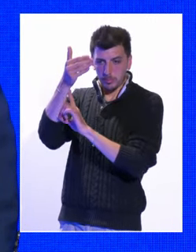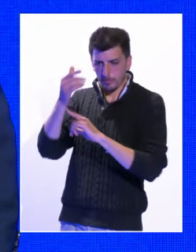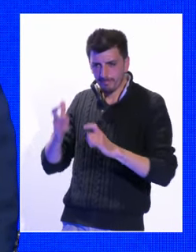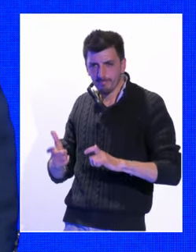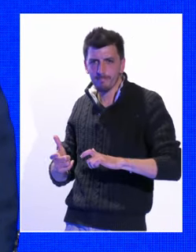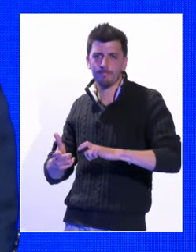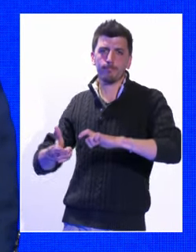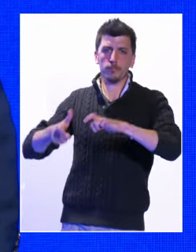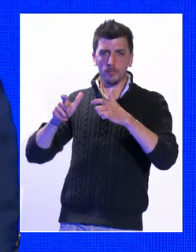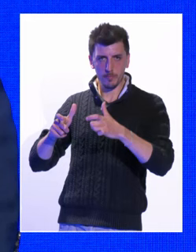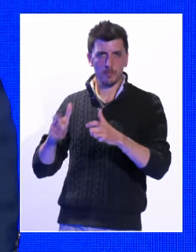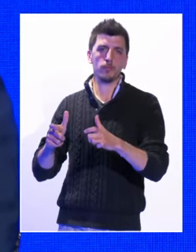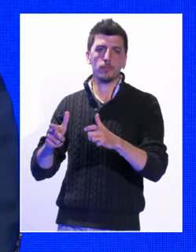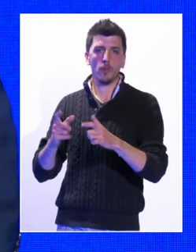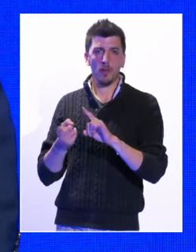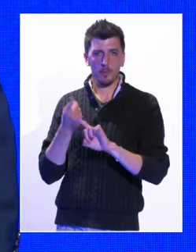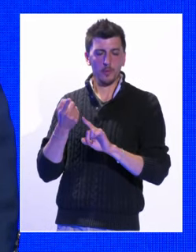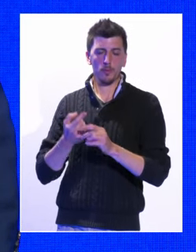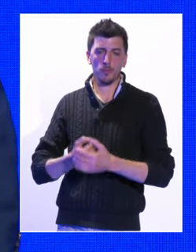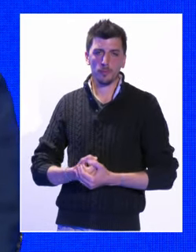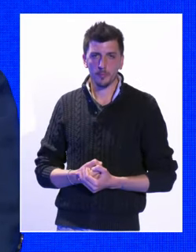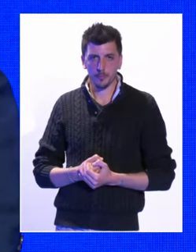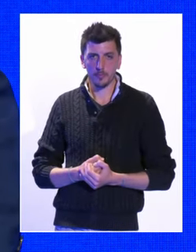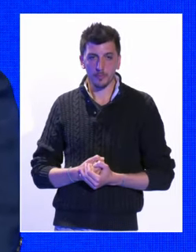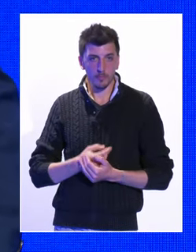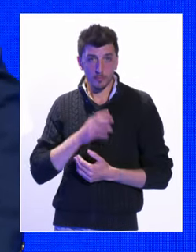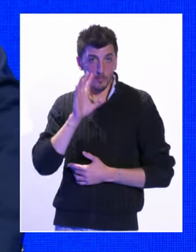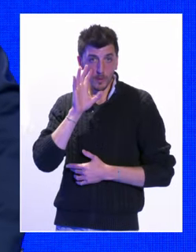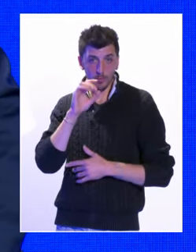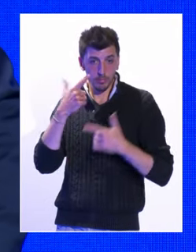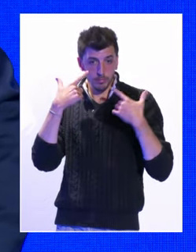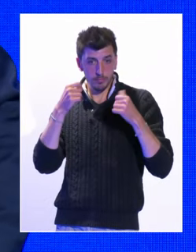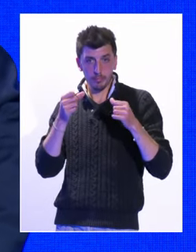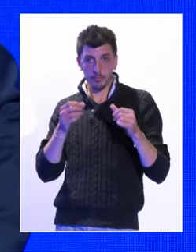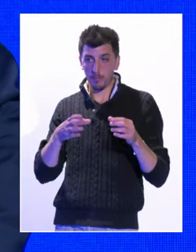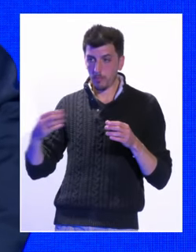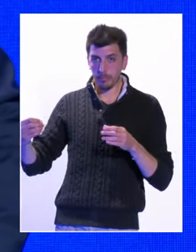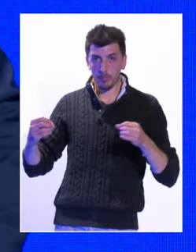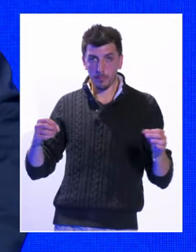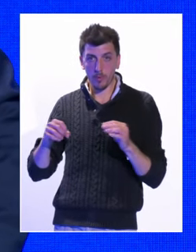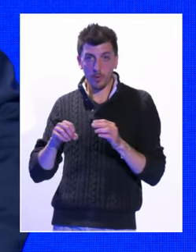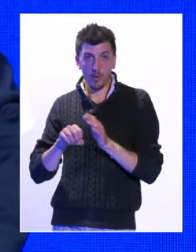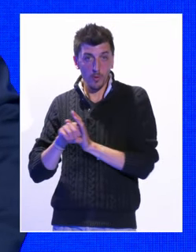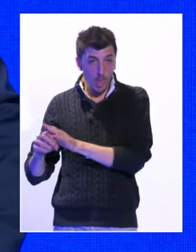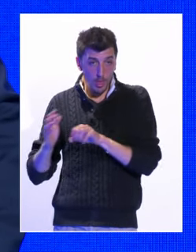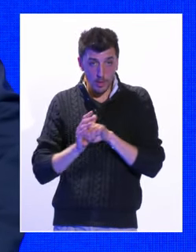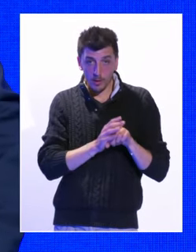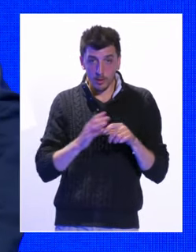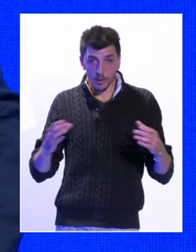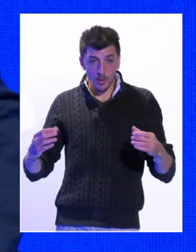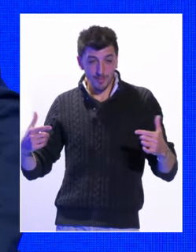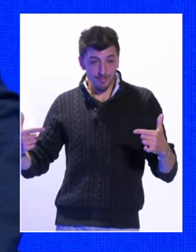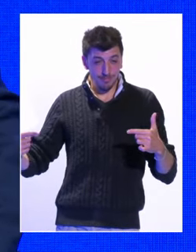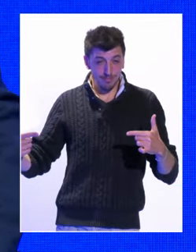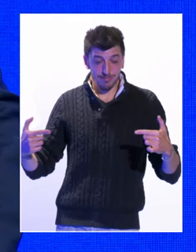Nous voyons bien que les deux extrêmes nous plongent dans un cycle de division, d'affaiblissement et de violence.